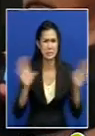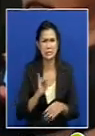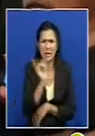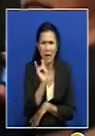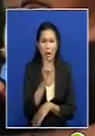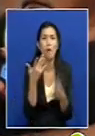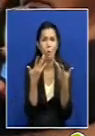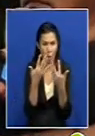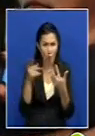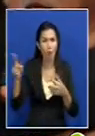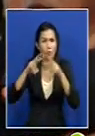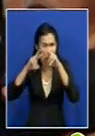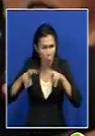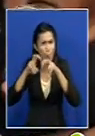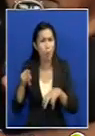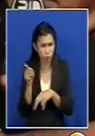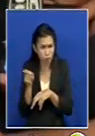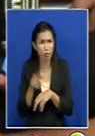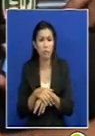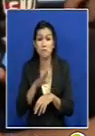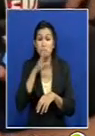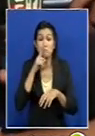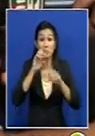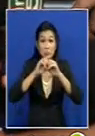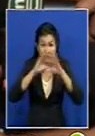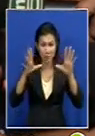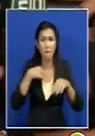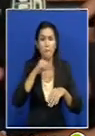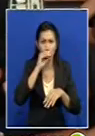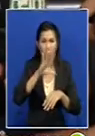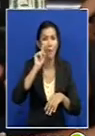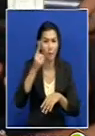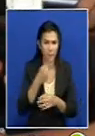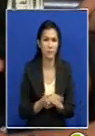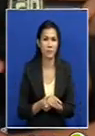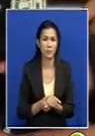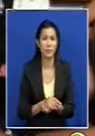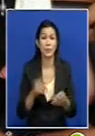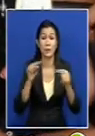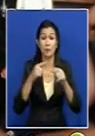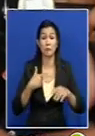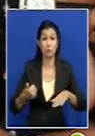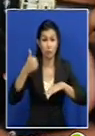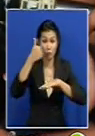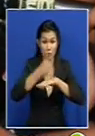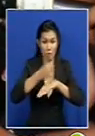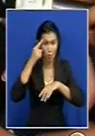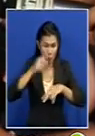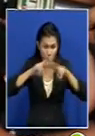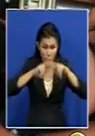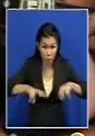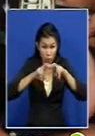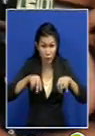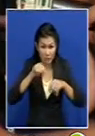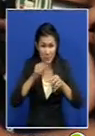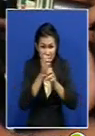ต้องรอหลักฐานทางนิติวิทยาศาสตร์ถ้าผลกระจ่างแล้วจะแจ้งให้ทราบอีกครั้งหนึ่งซึ่งทางผู้บังคับการกองพิสูจน์หลักฐานกลางบอก